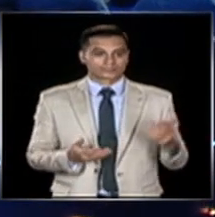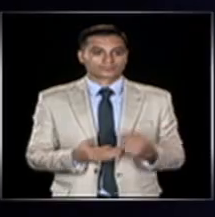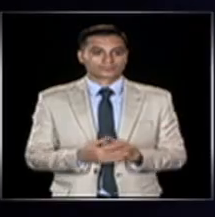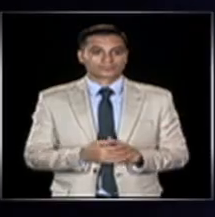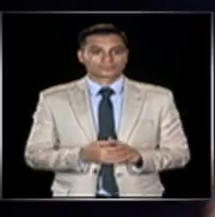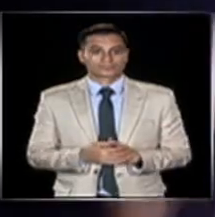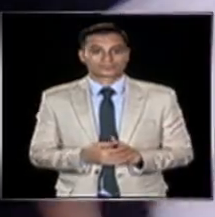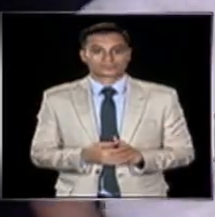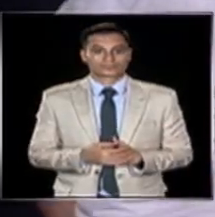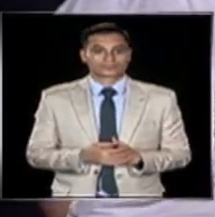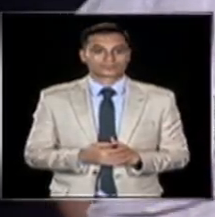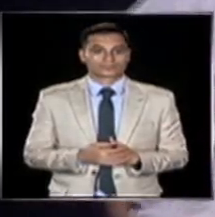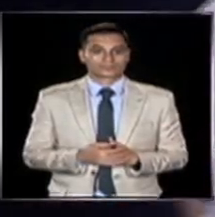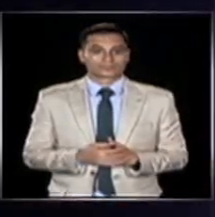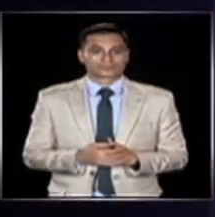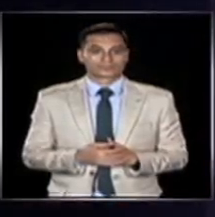ايه.